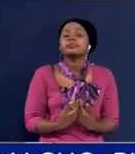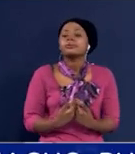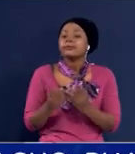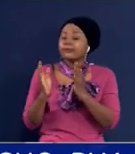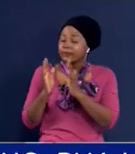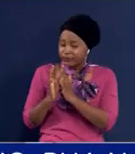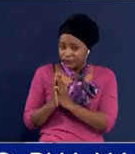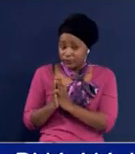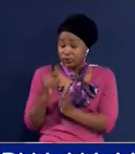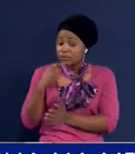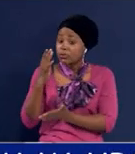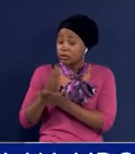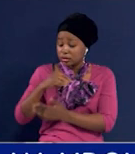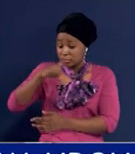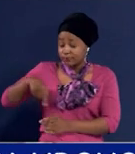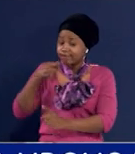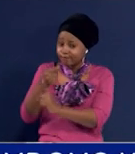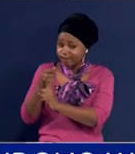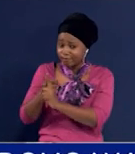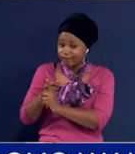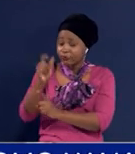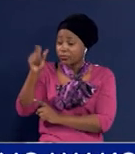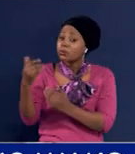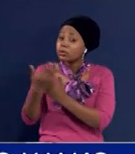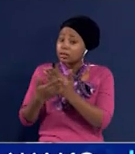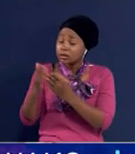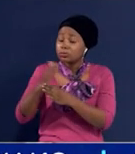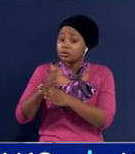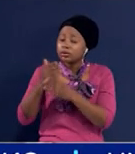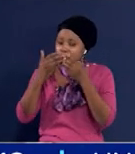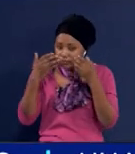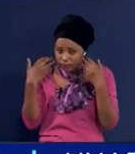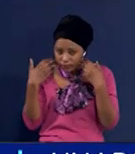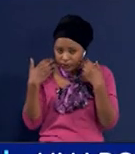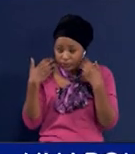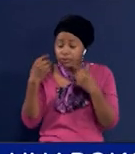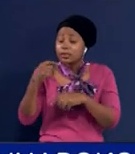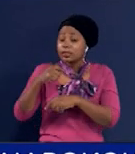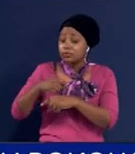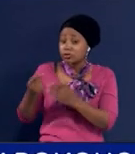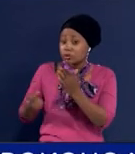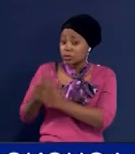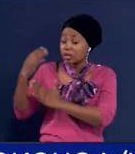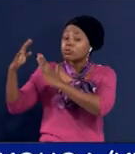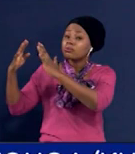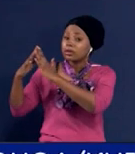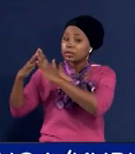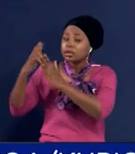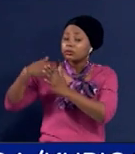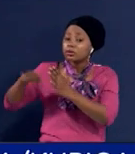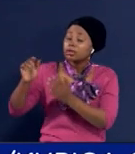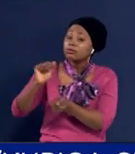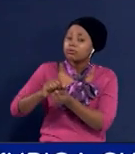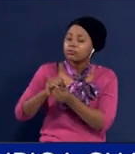sana. Kwa kweli tunawasisitiza wananchi wavae barakoa wanapokuwa wanatoka majumbani, kwenda kwenye vyombo